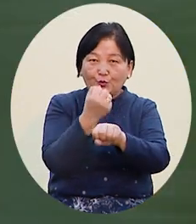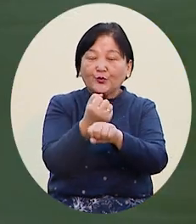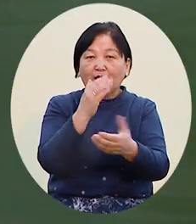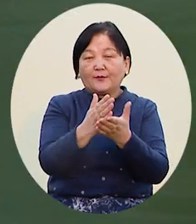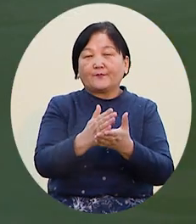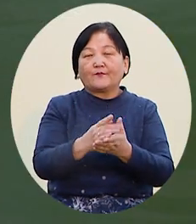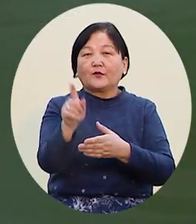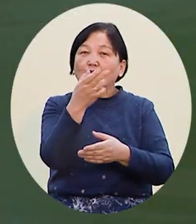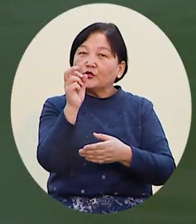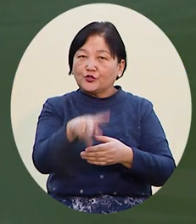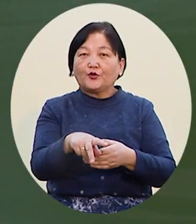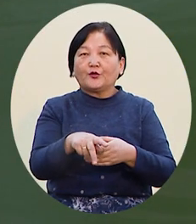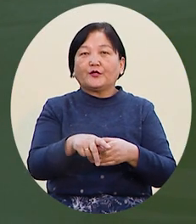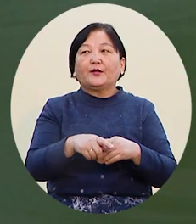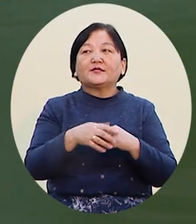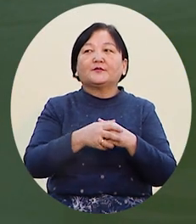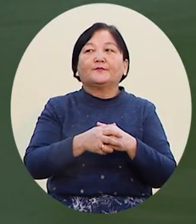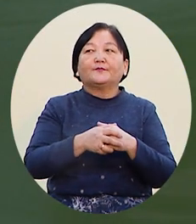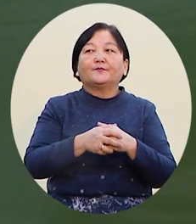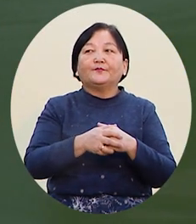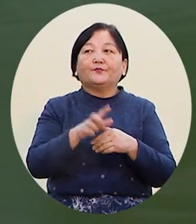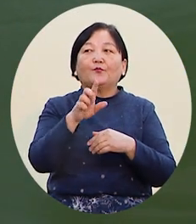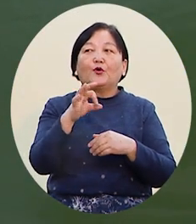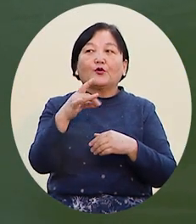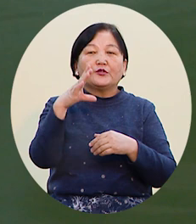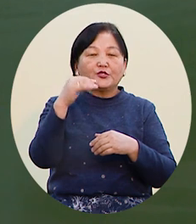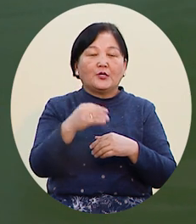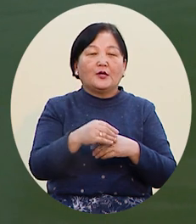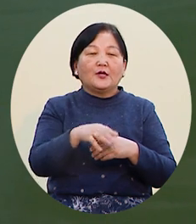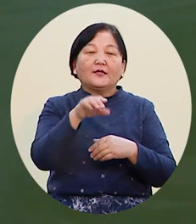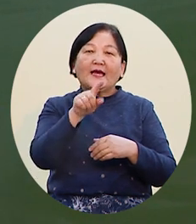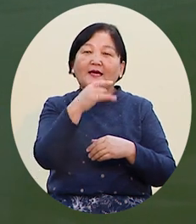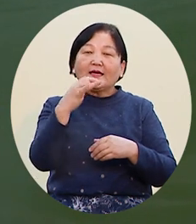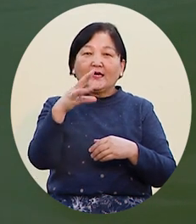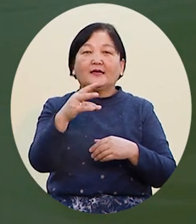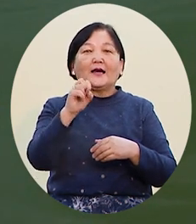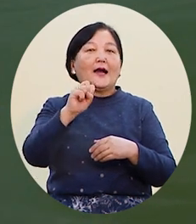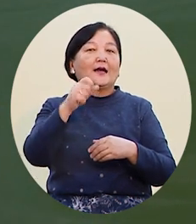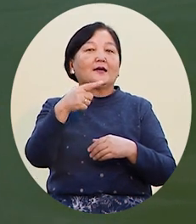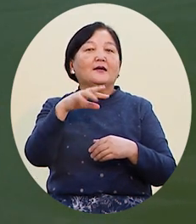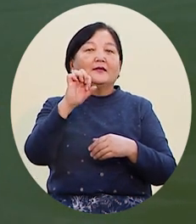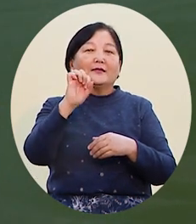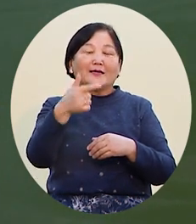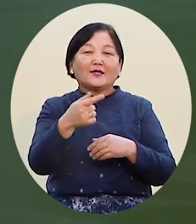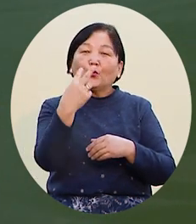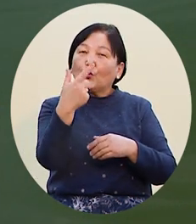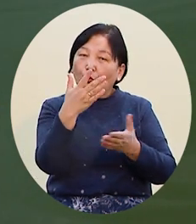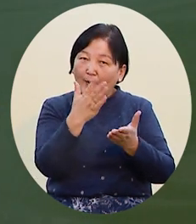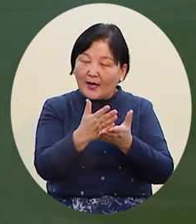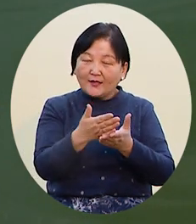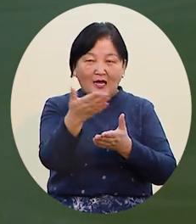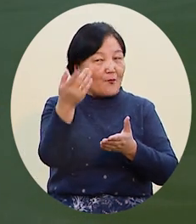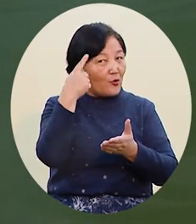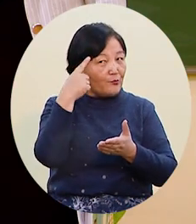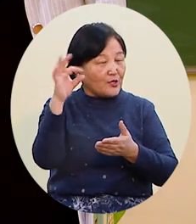За, зохиол дээр бол тагийн алга газар таны амтыг мэдрэх гэж одоо зохиол дээр үржлэгдэж байгаа. Тэгэхээр тагийн алга гэдэг үг та нарын хувьд